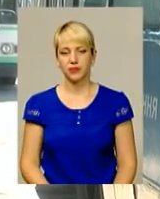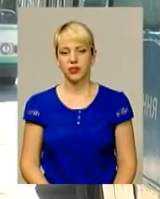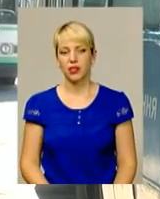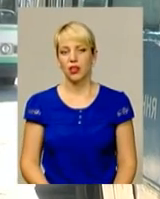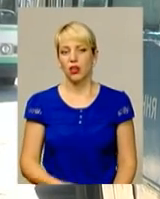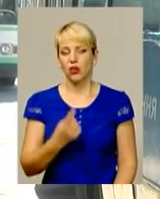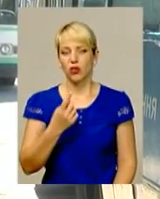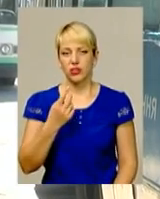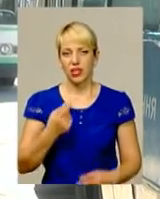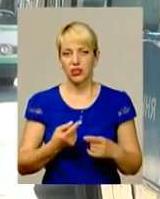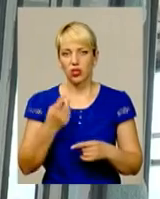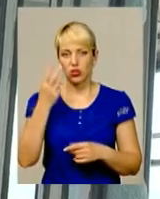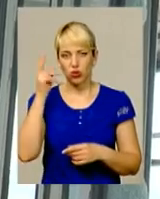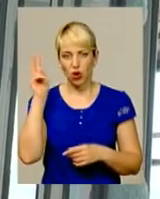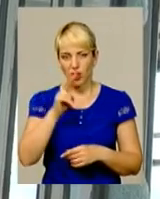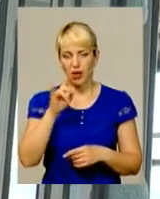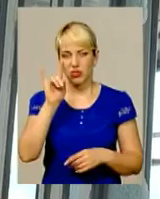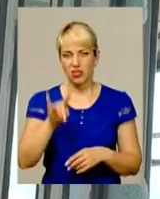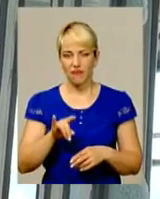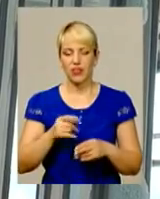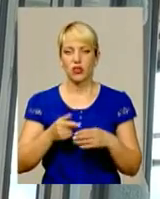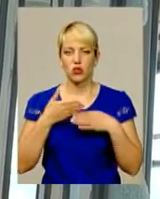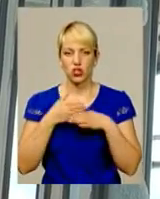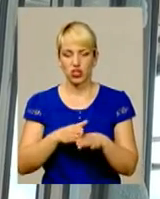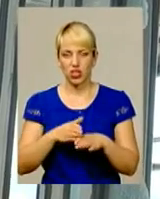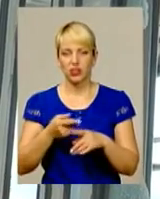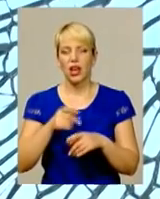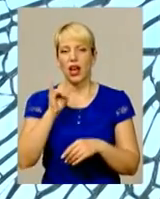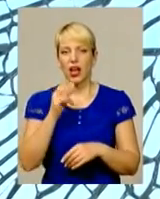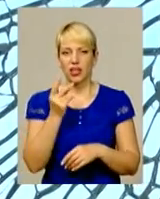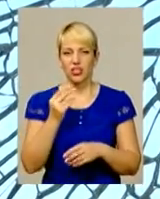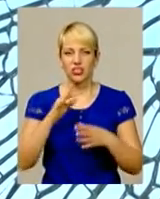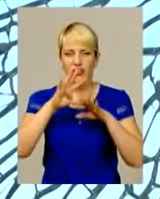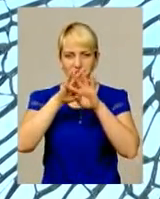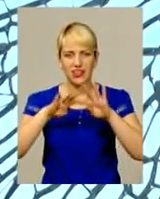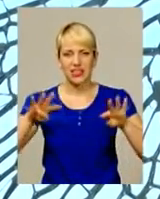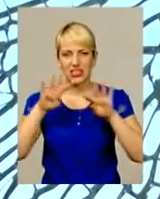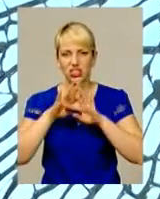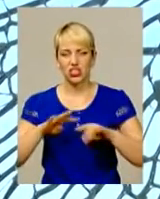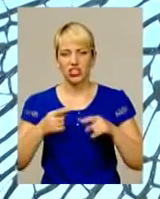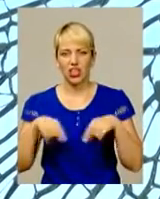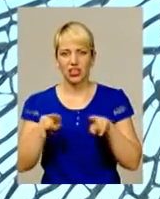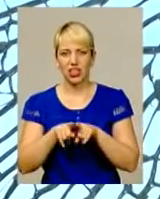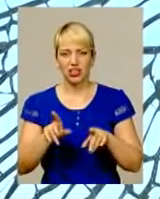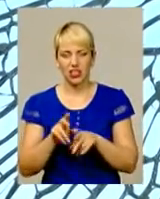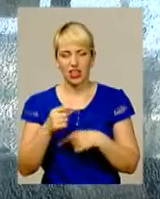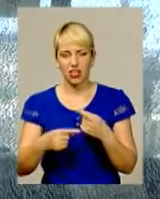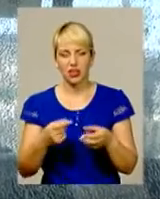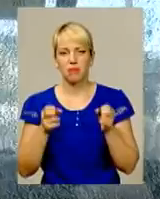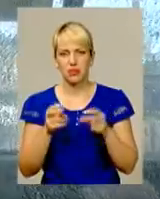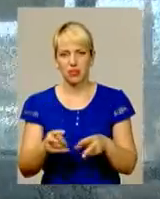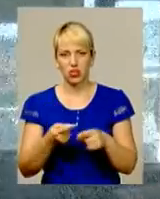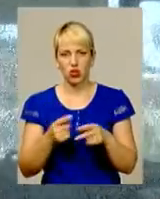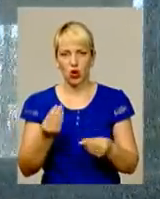Одне тролейбусне вікно розбите вщент, інше вкрите дрібними суцільними тріщинами. Такі наслідки чогось небезпечного жарту.